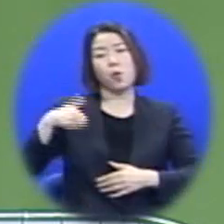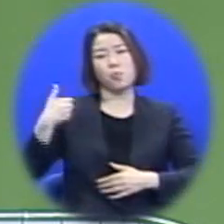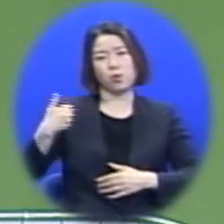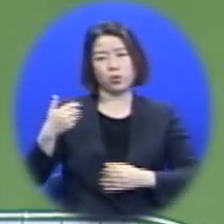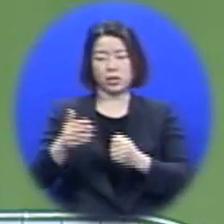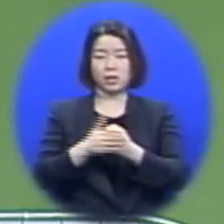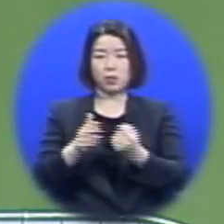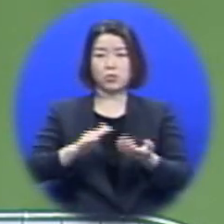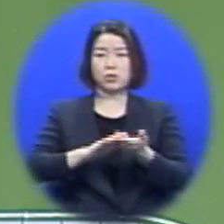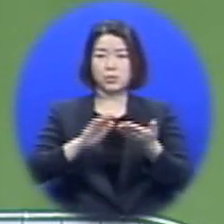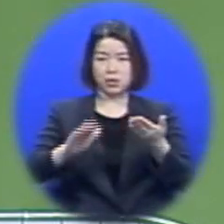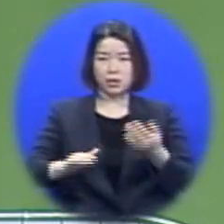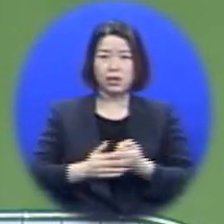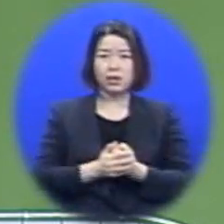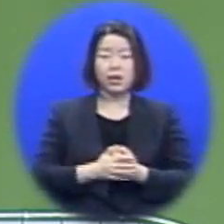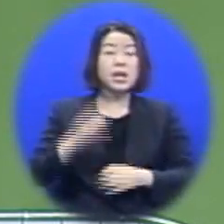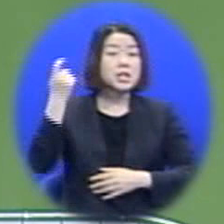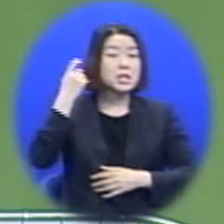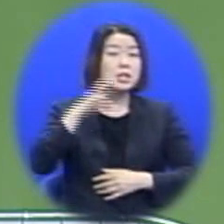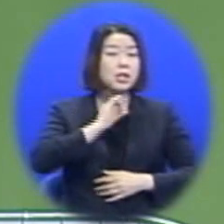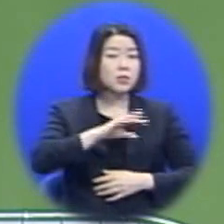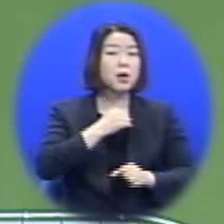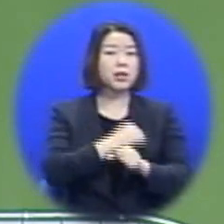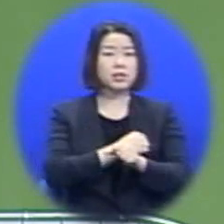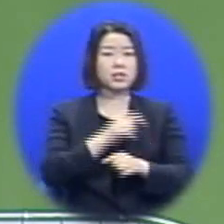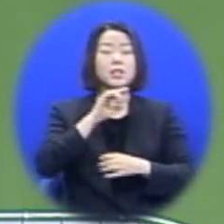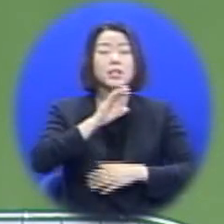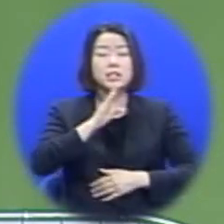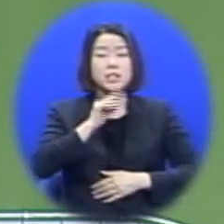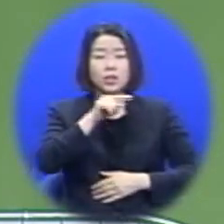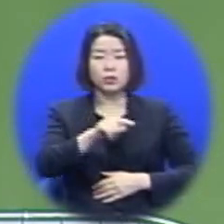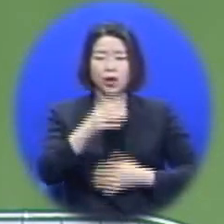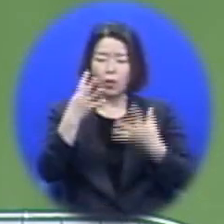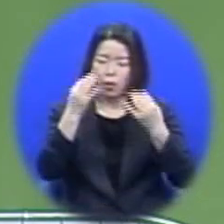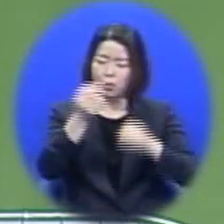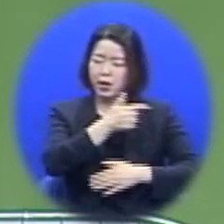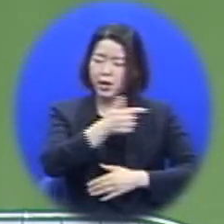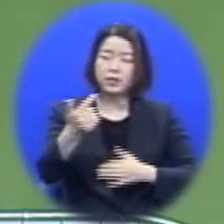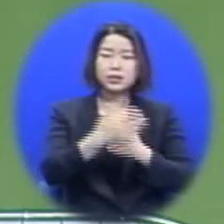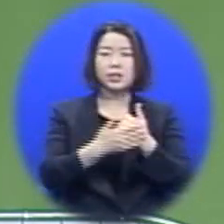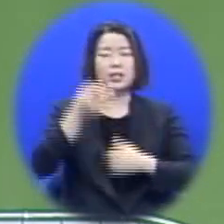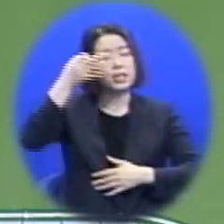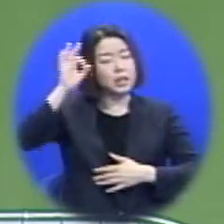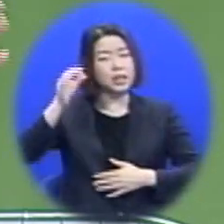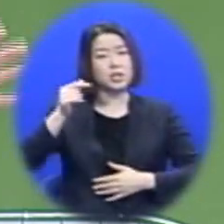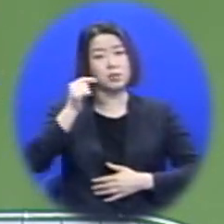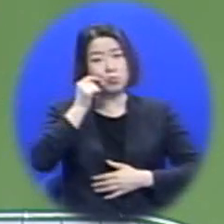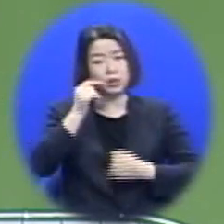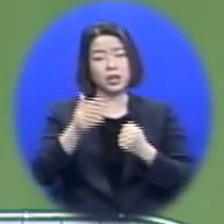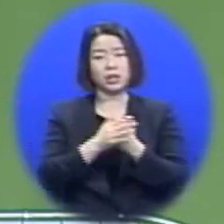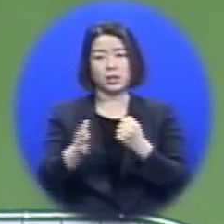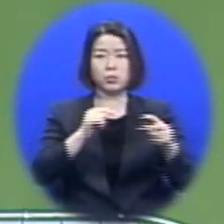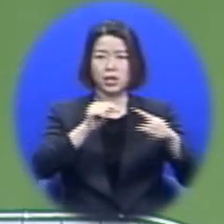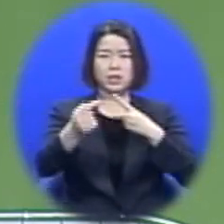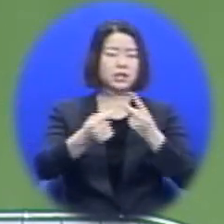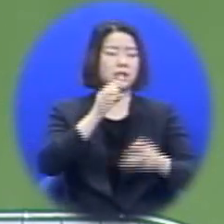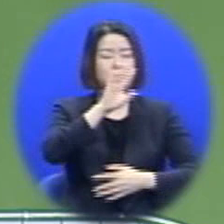거예요. 듣기만 했지 그것이 실제로 얼마나 큰 은혜인지를 깨닫지 못하니까 이해가 안 되는